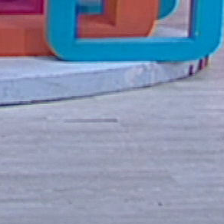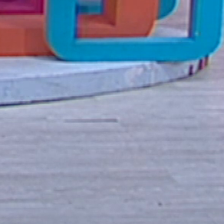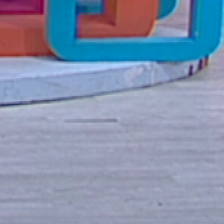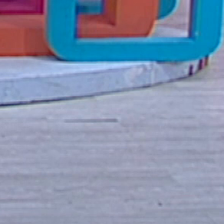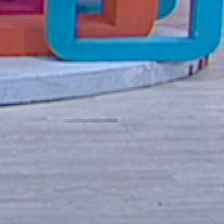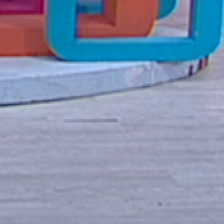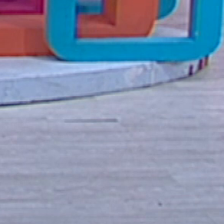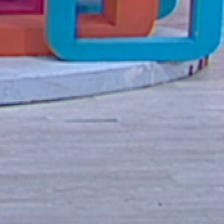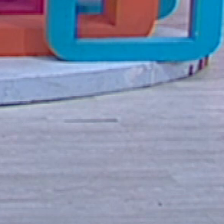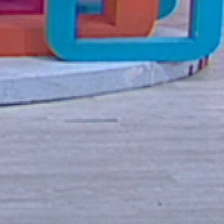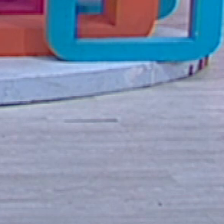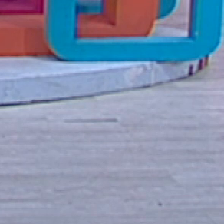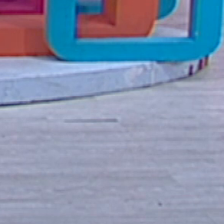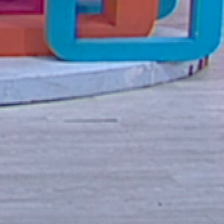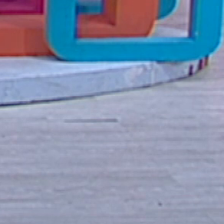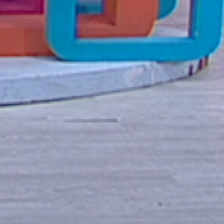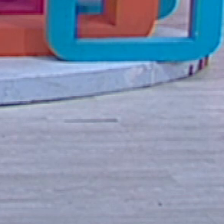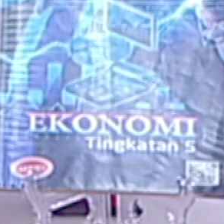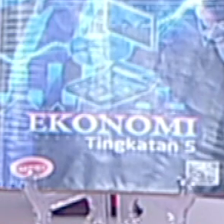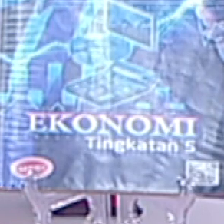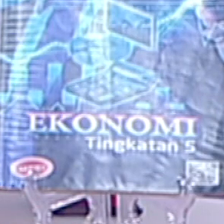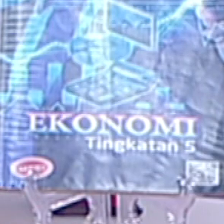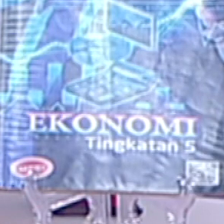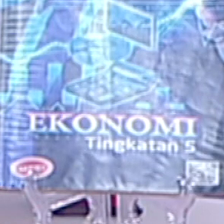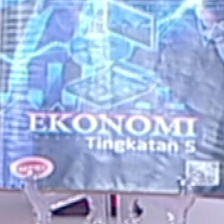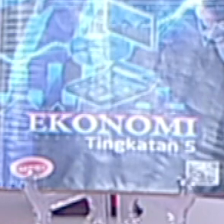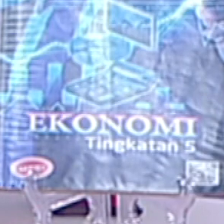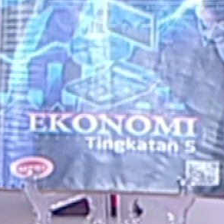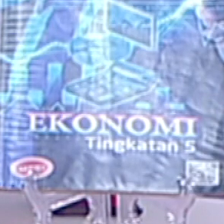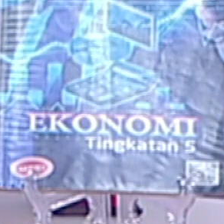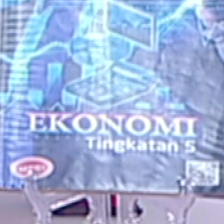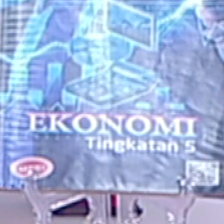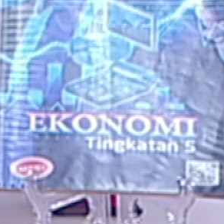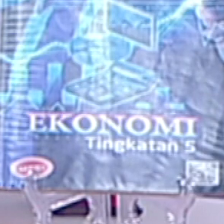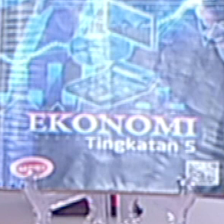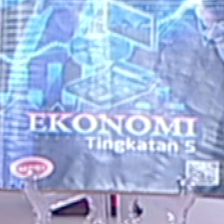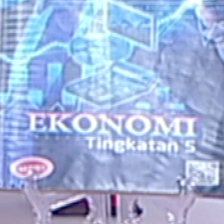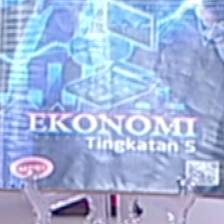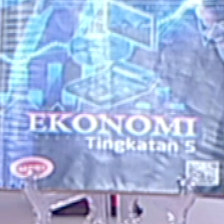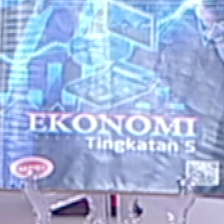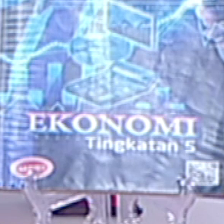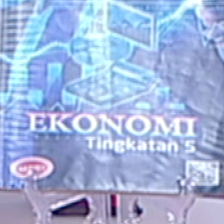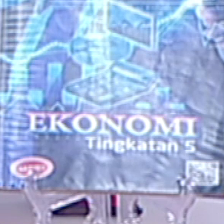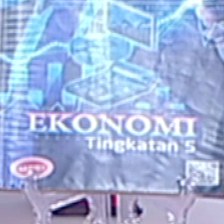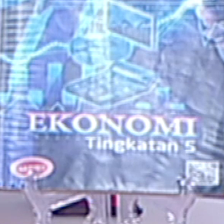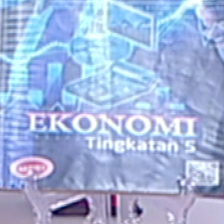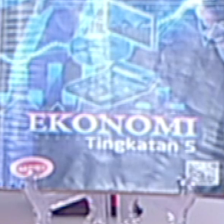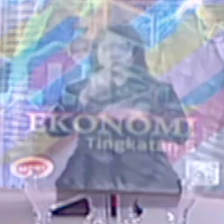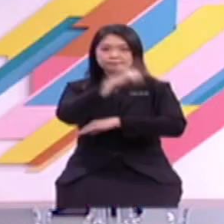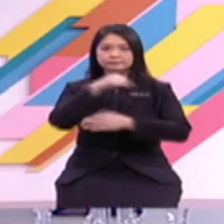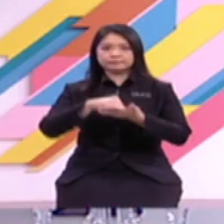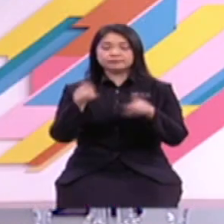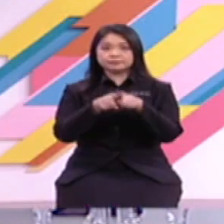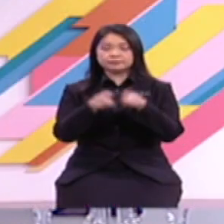Sultan Abdul Somad Petaling Jaya yang merupakan guru bahasa isyarat kita pada hari ini cuma kasih kedua-duanya karena